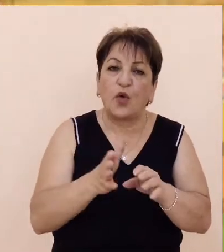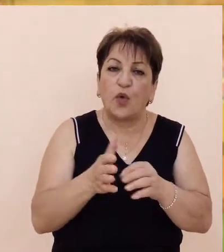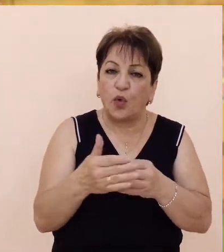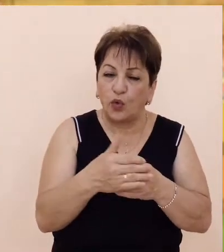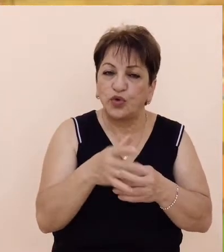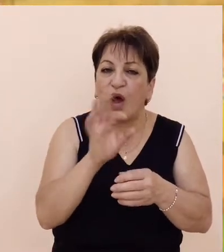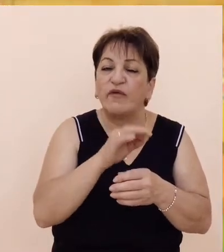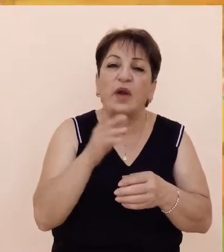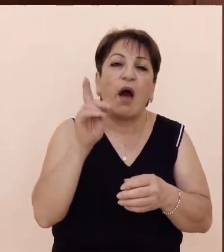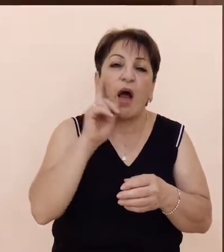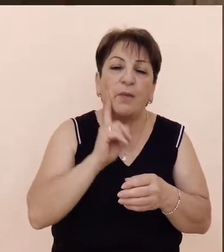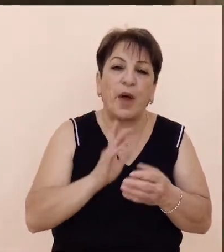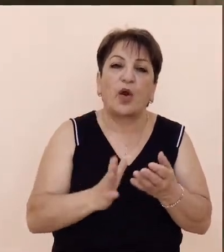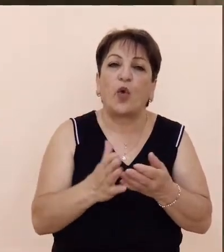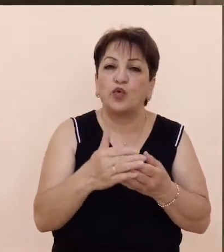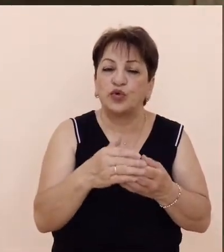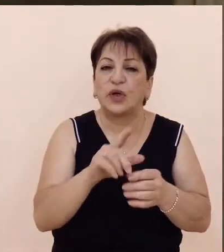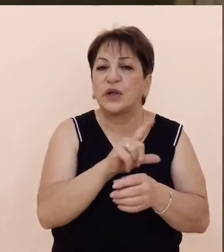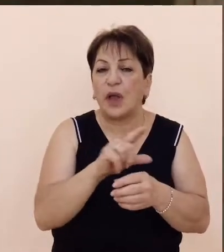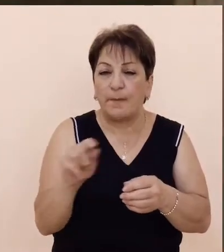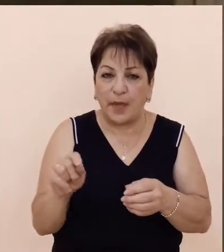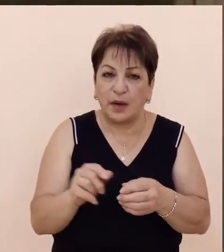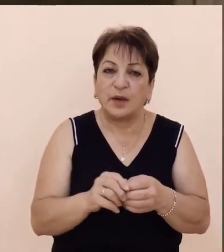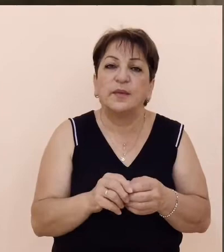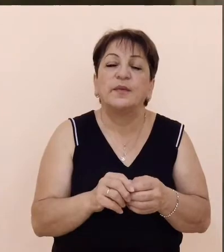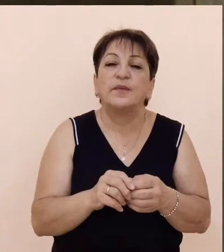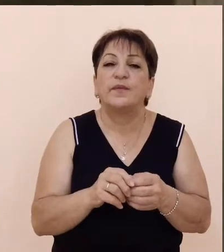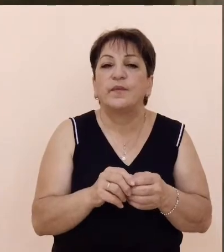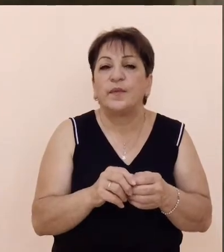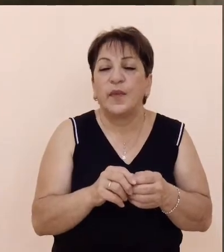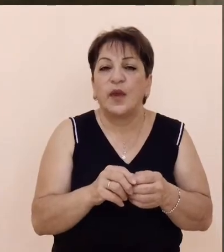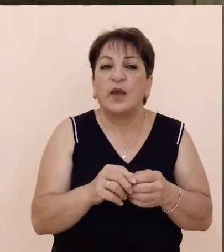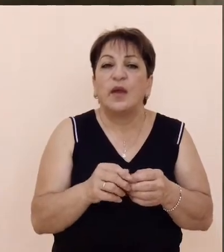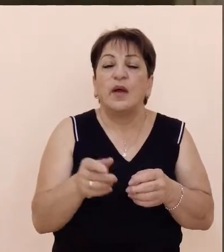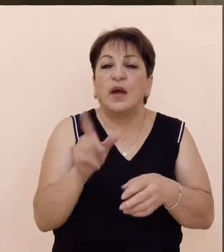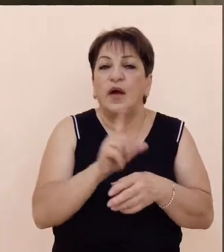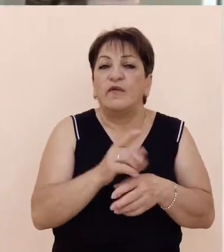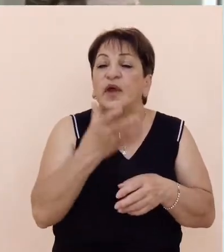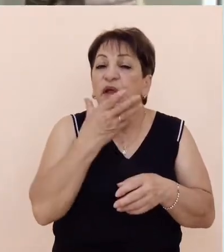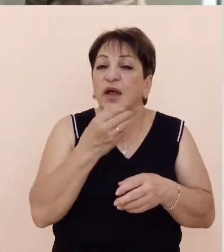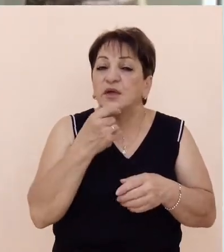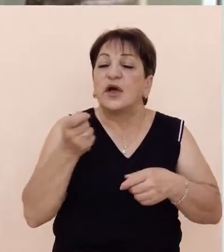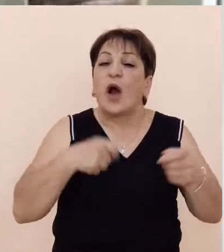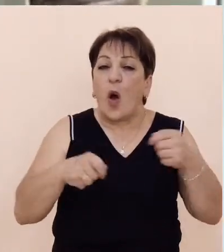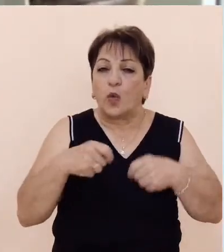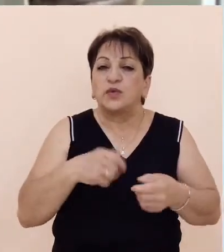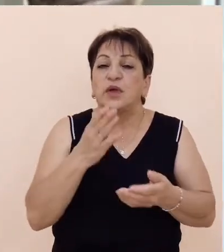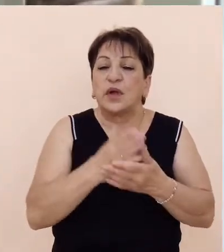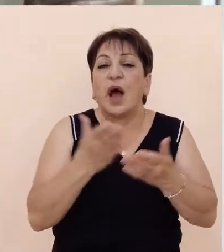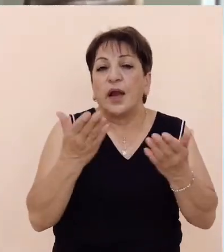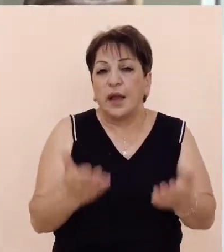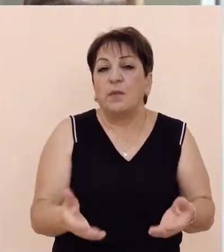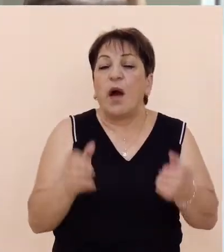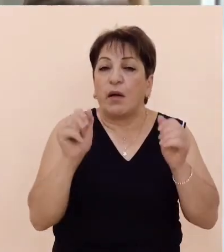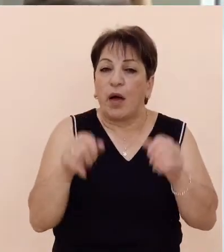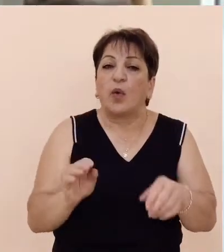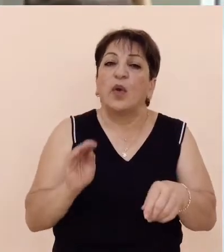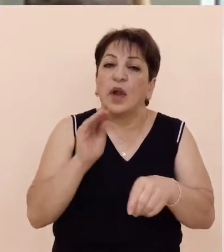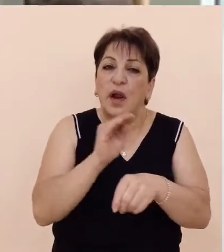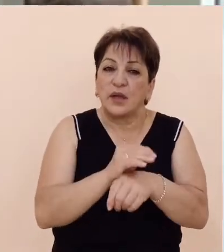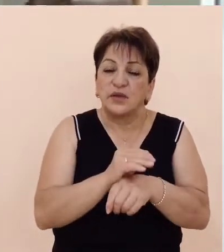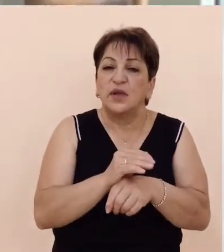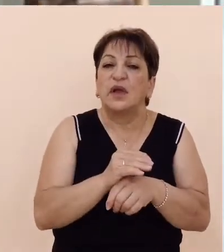ավելի հարմարավետ են։ Հիմա հղիների համար շատ ավելի գեղեցիկ հագուստներ կան, և որոնք կարելի է լրացնել